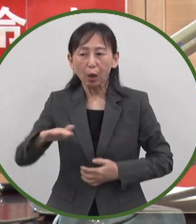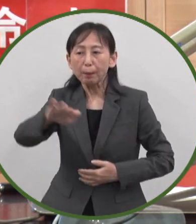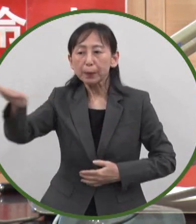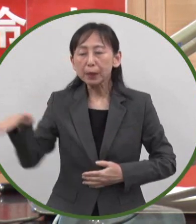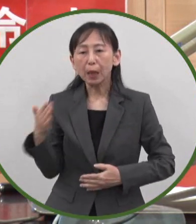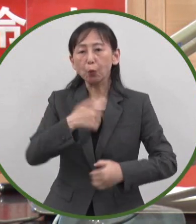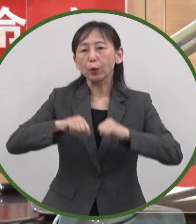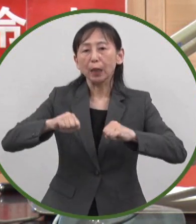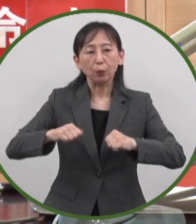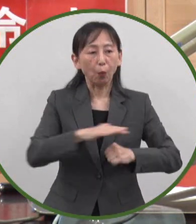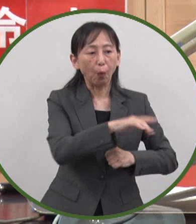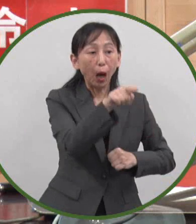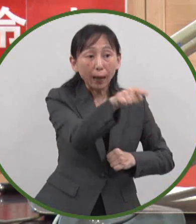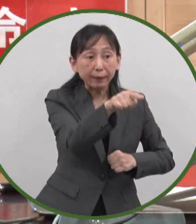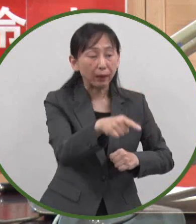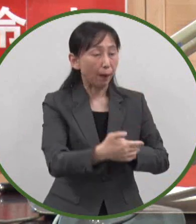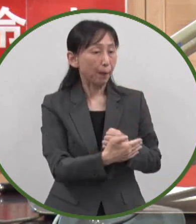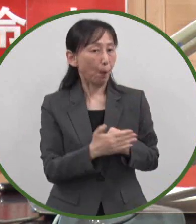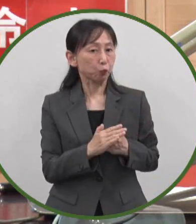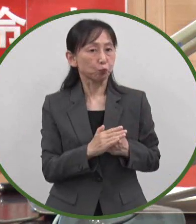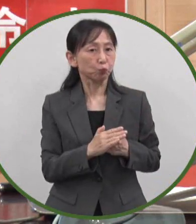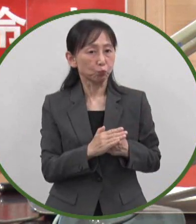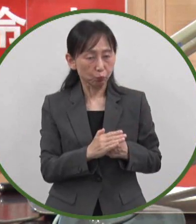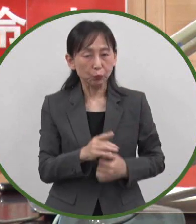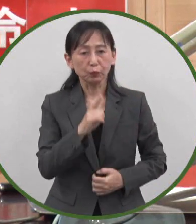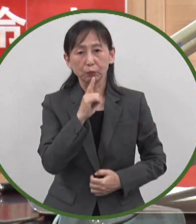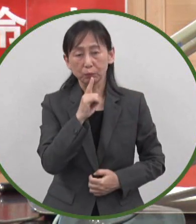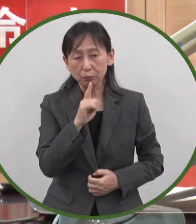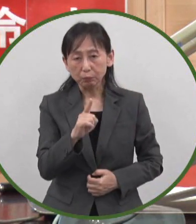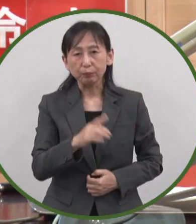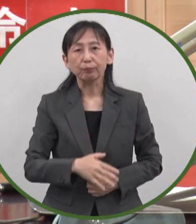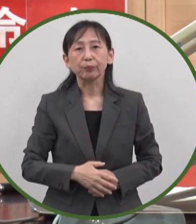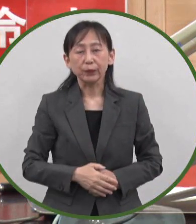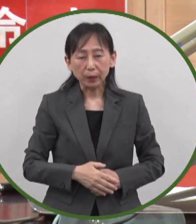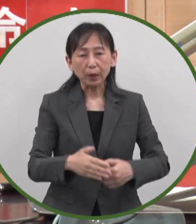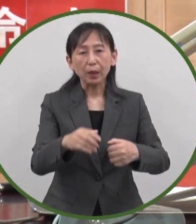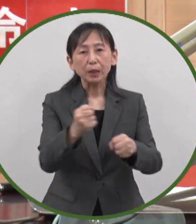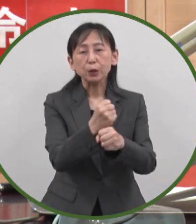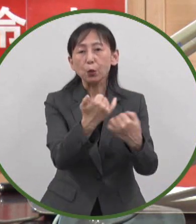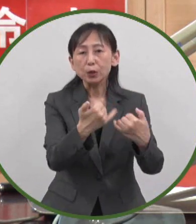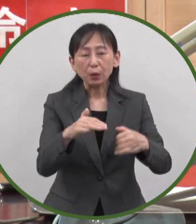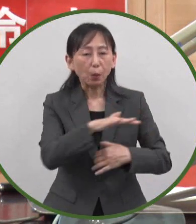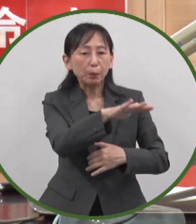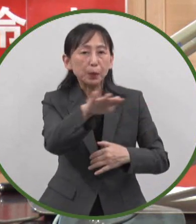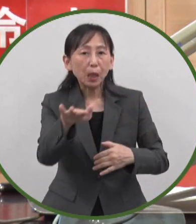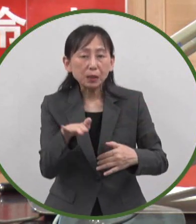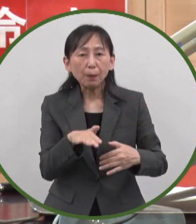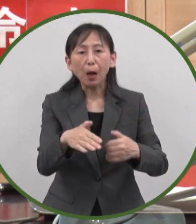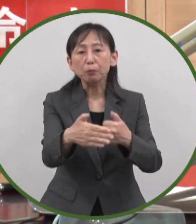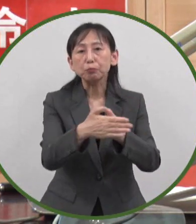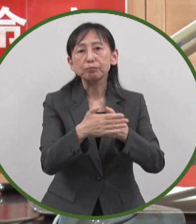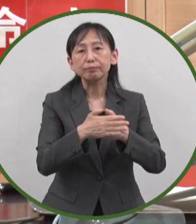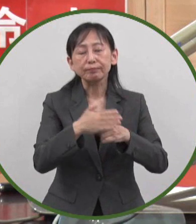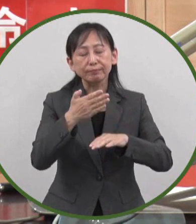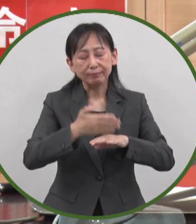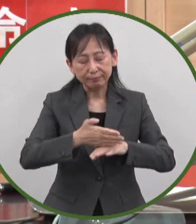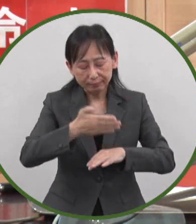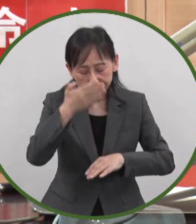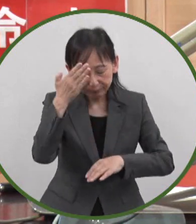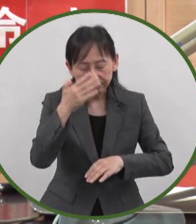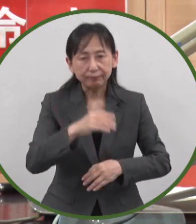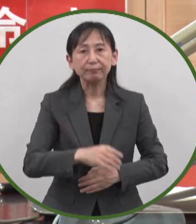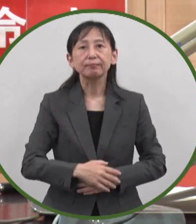でありまして、事業者の皆様、これまでご協力をいただいて本当に感謝を申し上げます